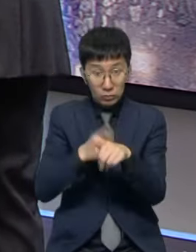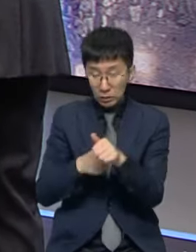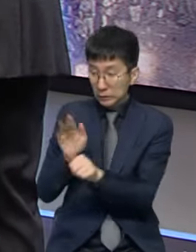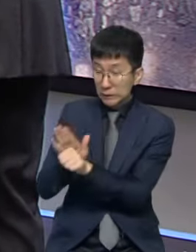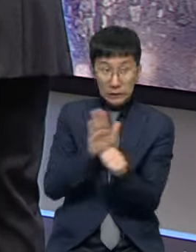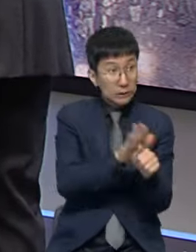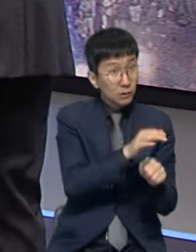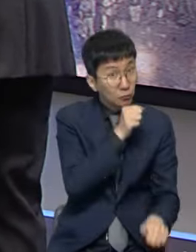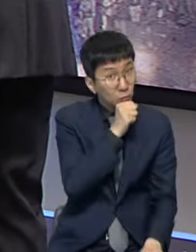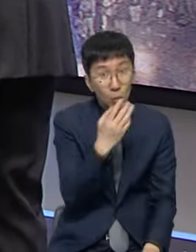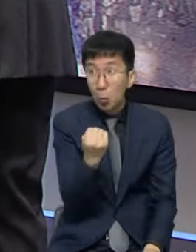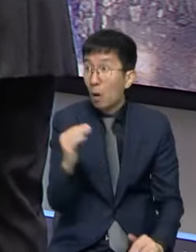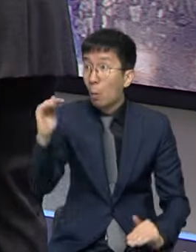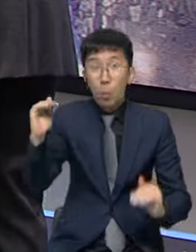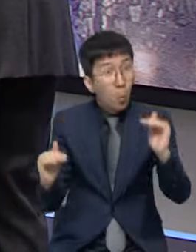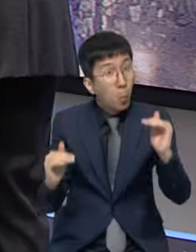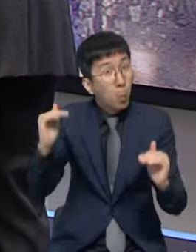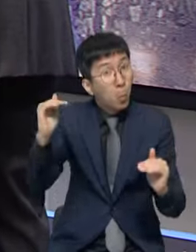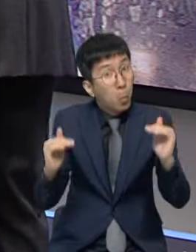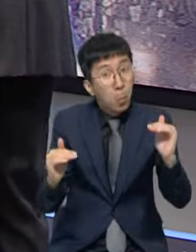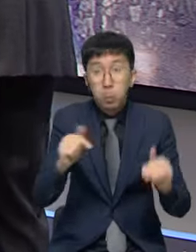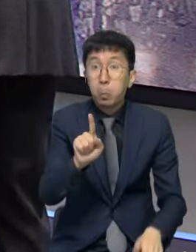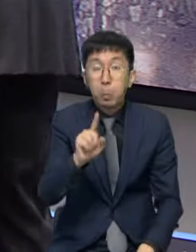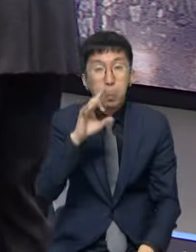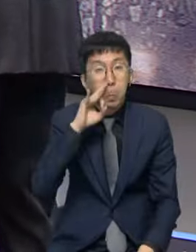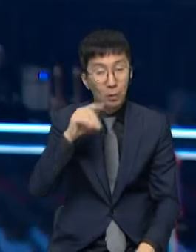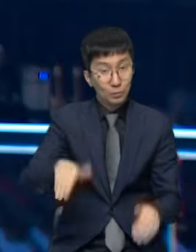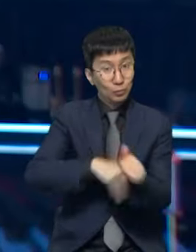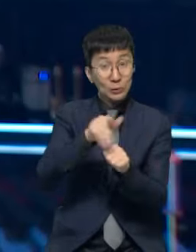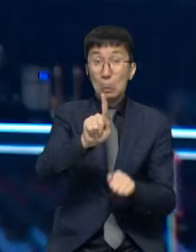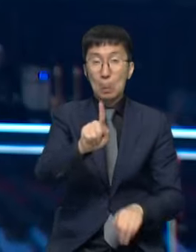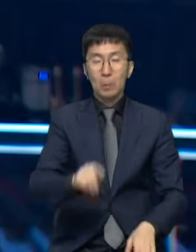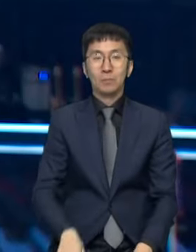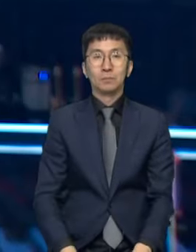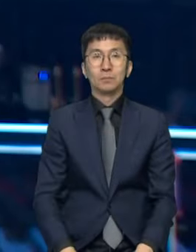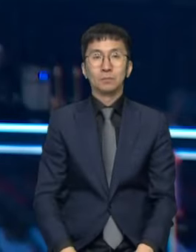미칠까 하는 이 부분인데 그 분위기는 어떻습니까?